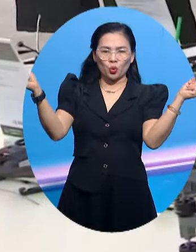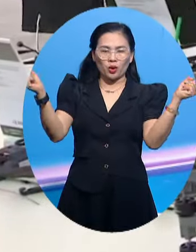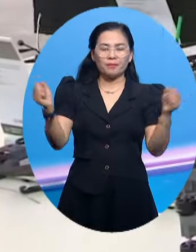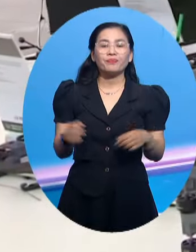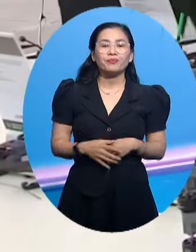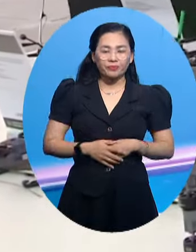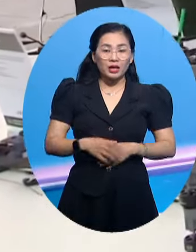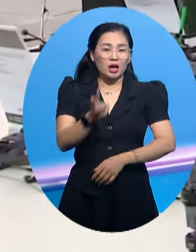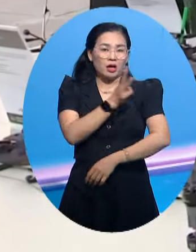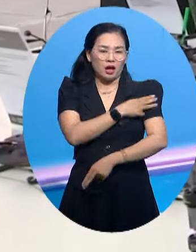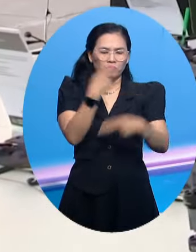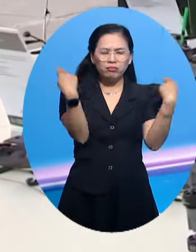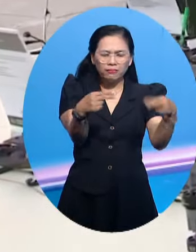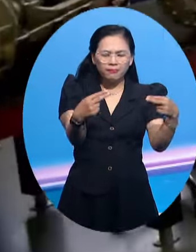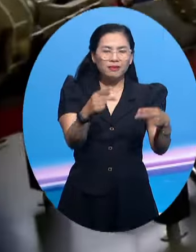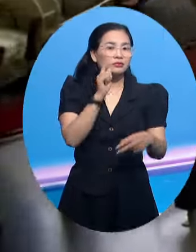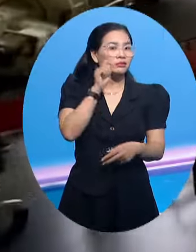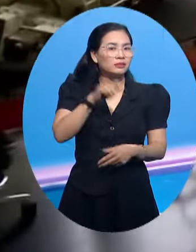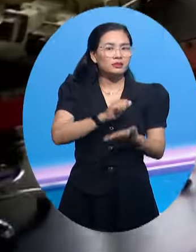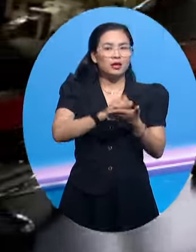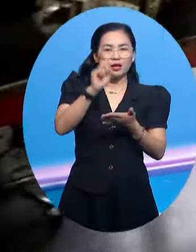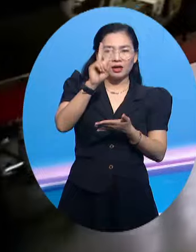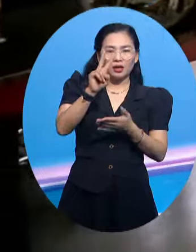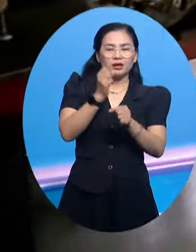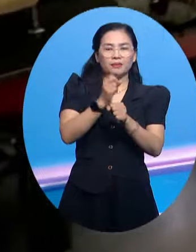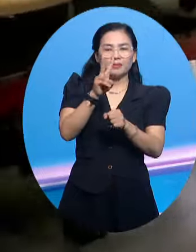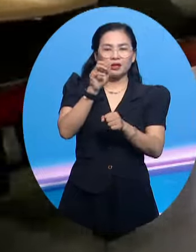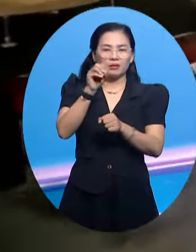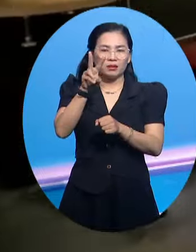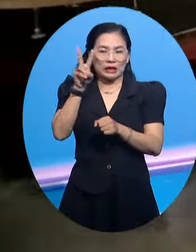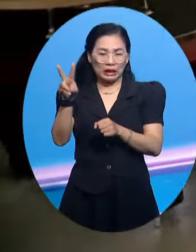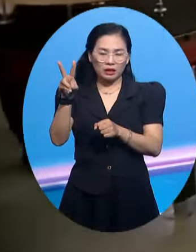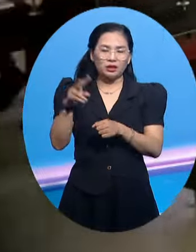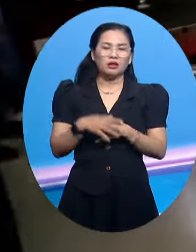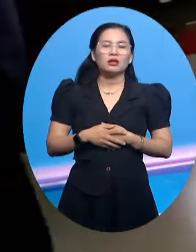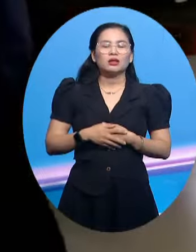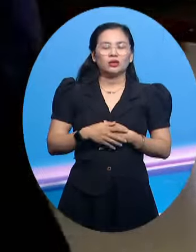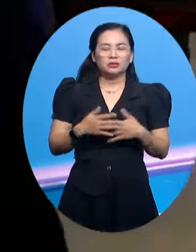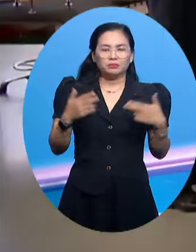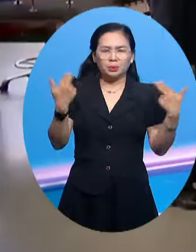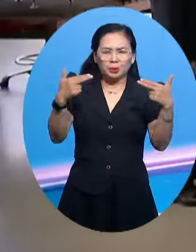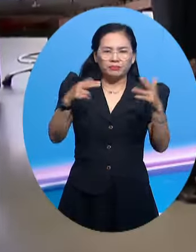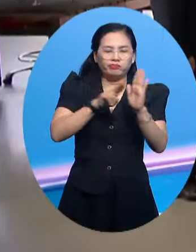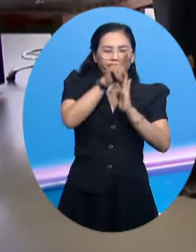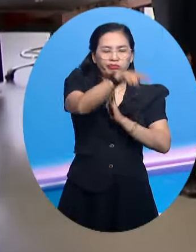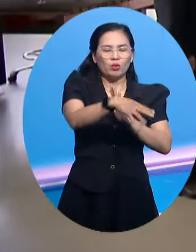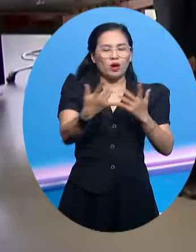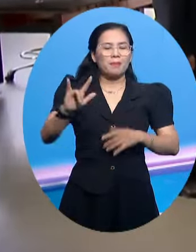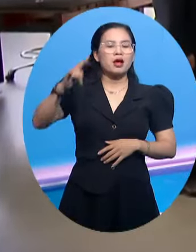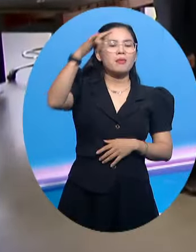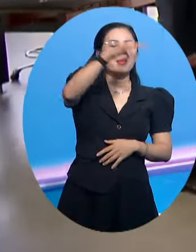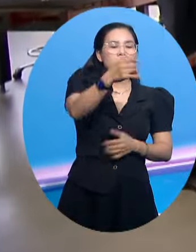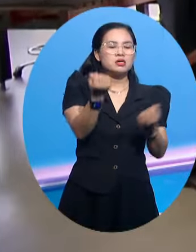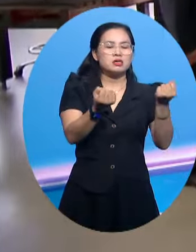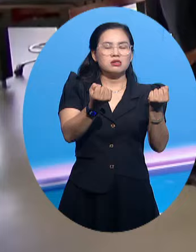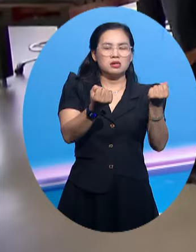từ khi Nga tiến hành chiến dịch quân sự đặc biệt ở Ukraina vào tháng 2 năm 2022 xung đột chủ yếu diễn ra qua có cuộc tấn công bằng pháo binh và máy bay không người lái dọc